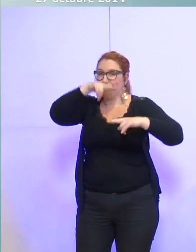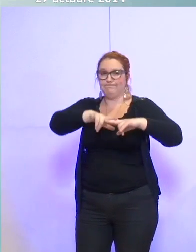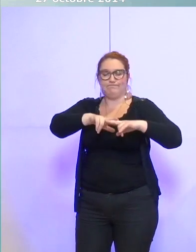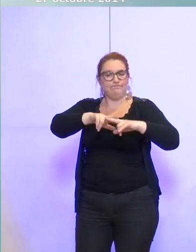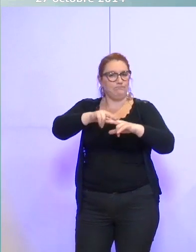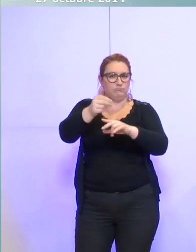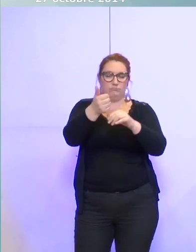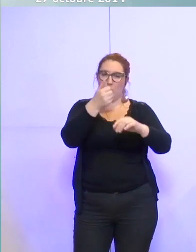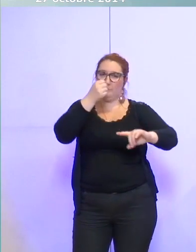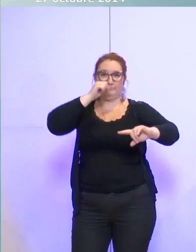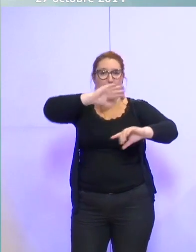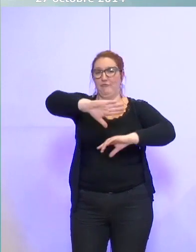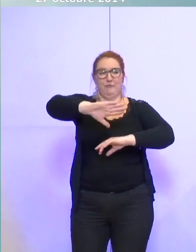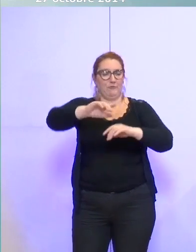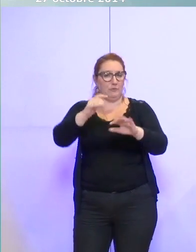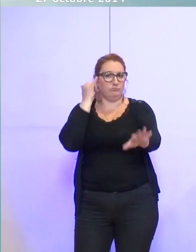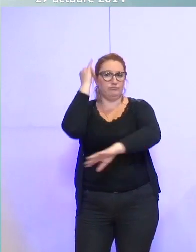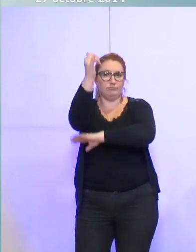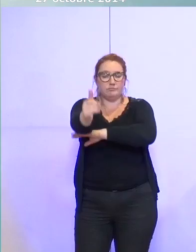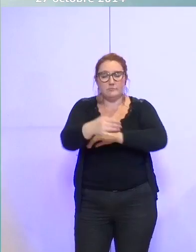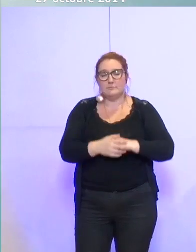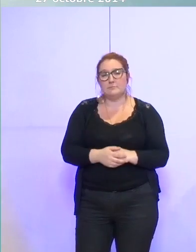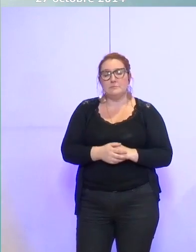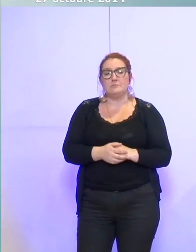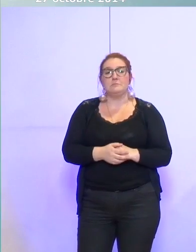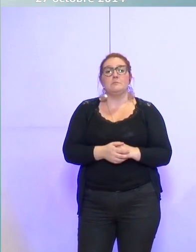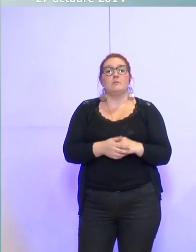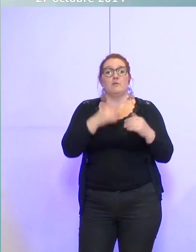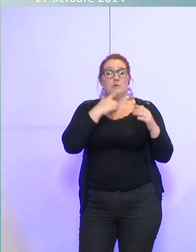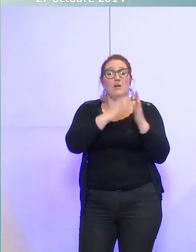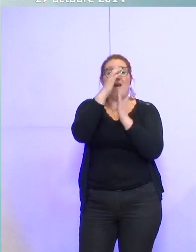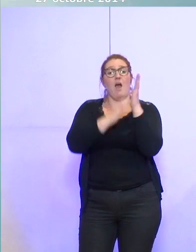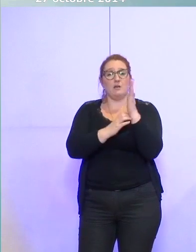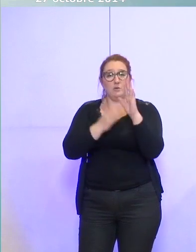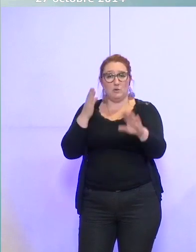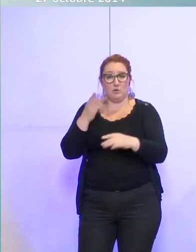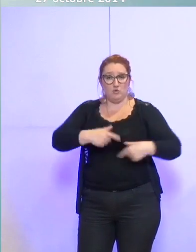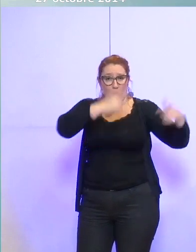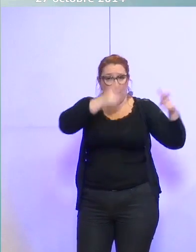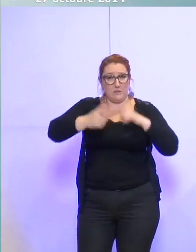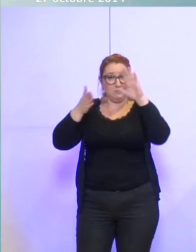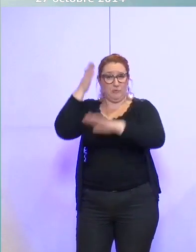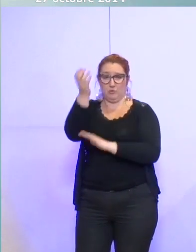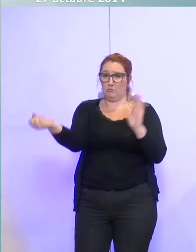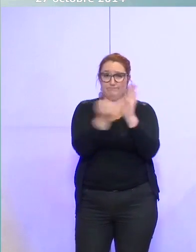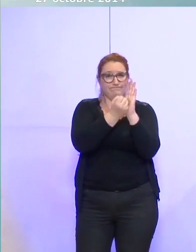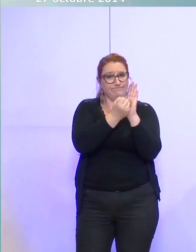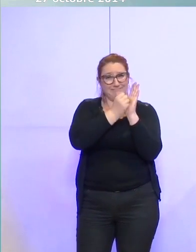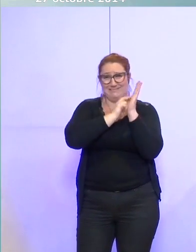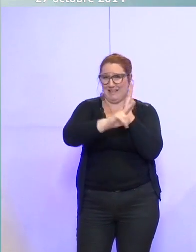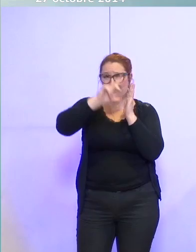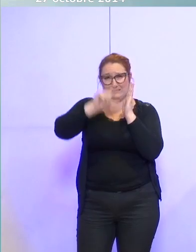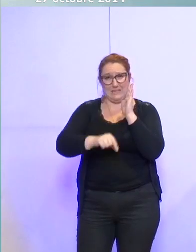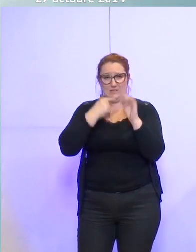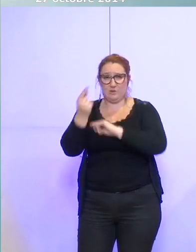l'urbanisme et ça figure donc dans tous les actes d'urbanisme futur. Donc c'est une garantie finalement de conserver la